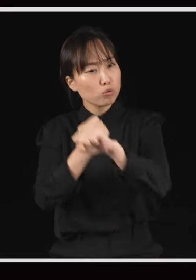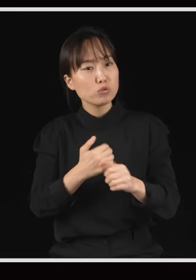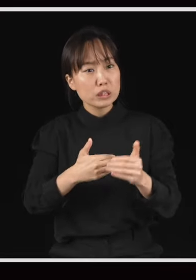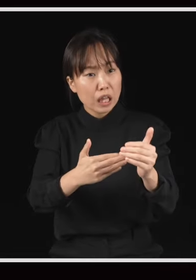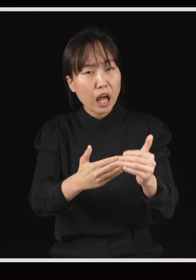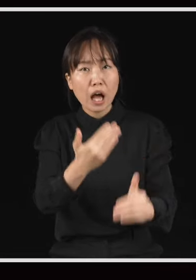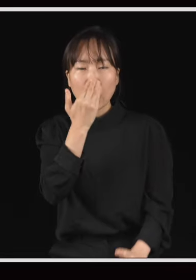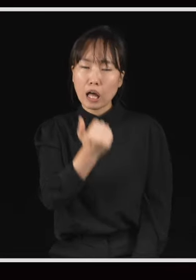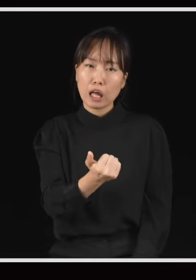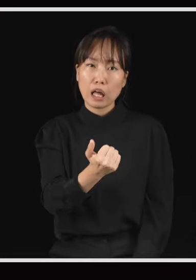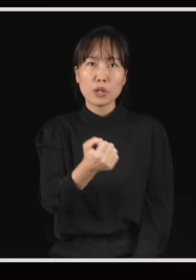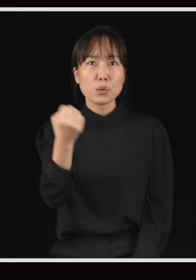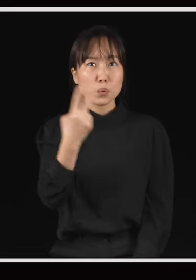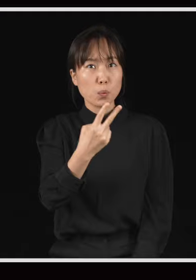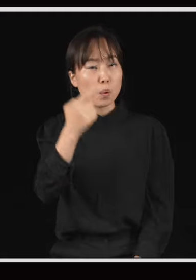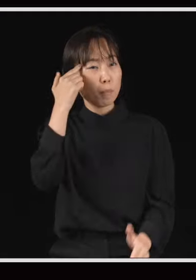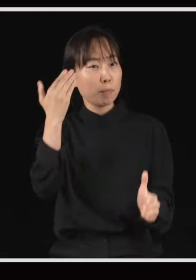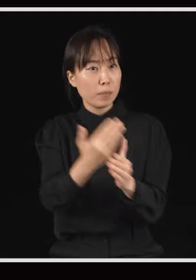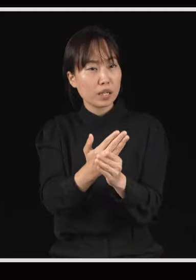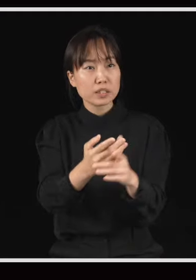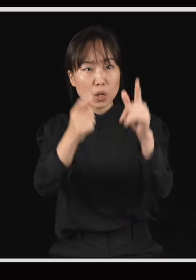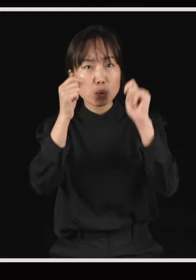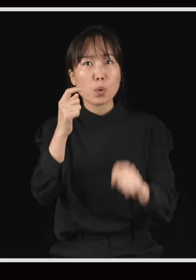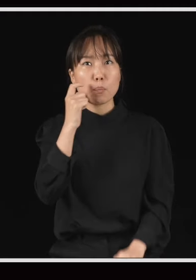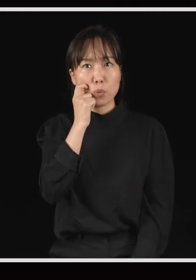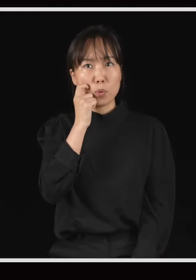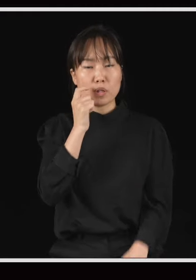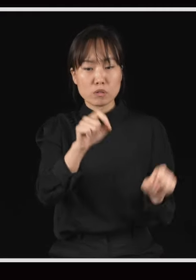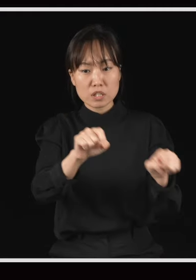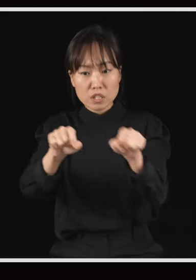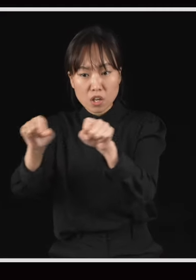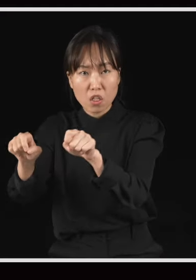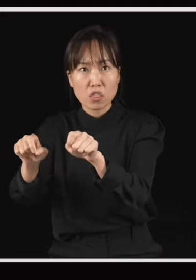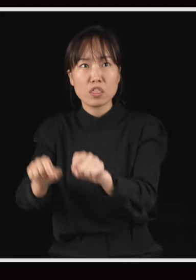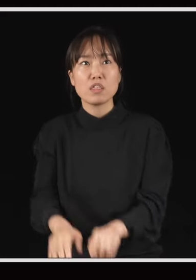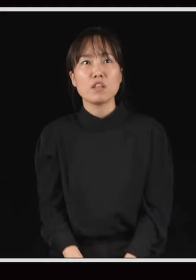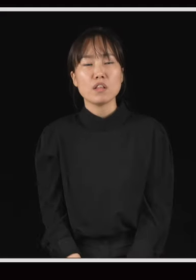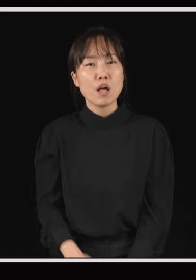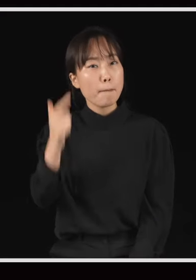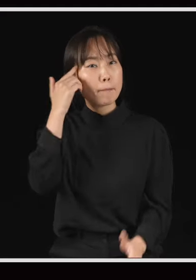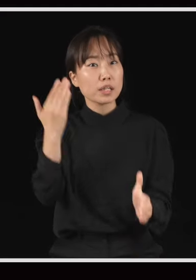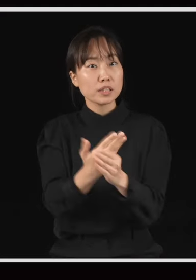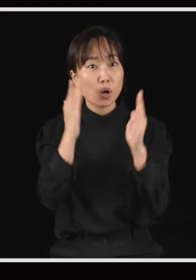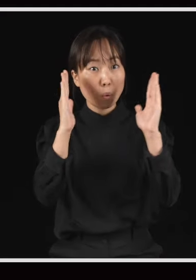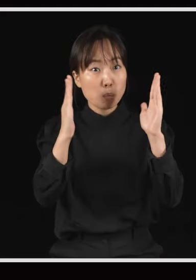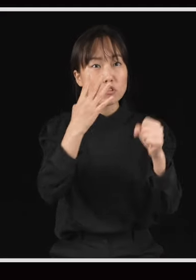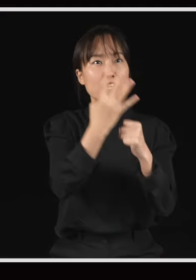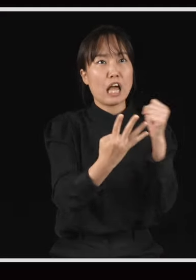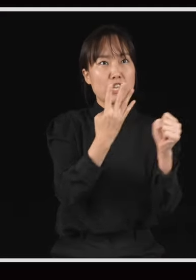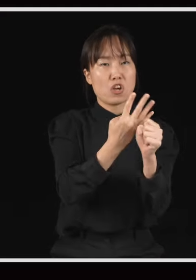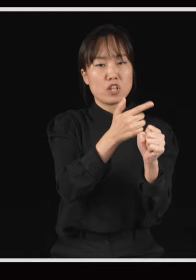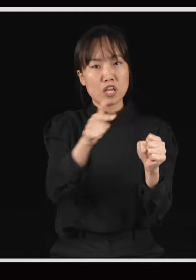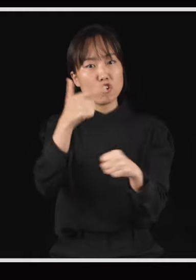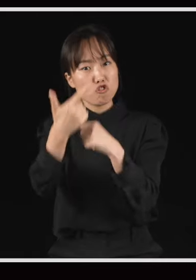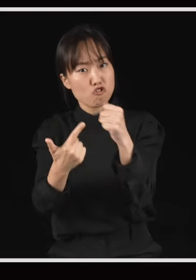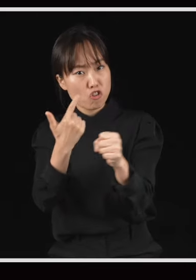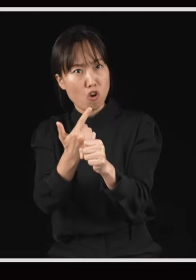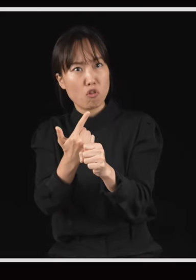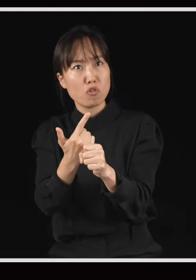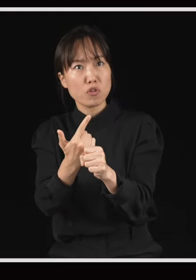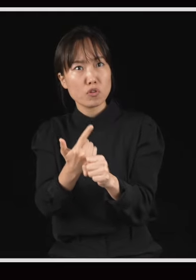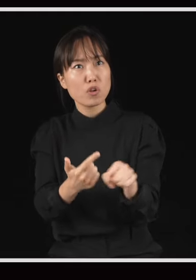지겹게 짝이 없고, 그리고 또 하나는 박사과정 학생이 졸업을 못 합니다. 보통 박사를 4년, 5년, 6년 이렇게 하는데 쥐가